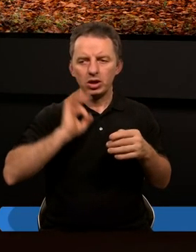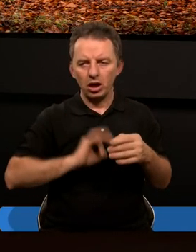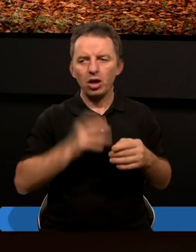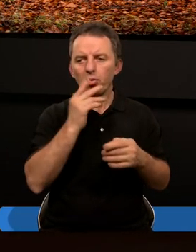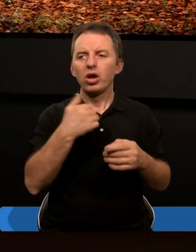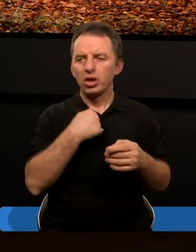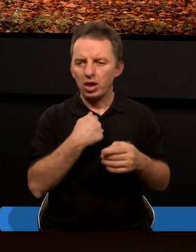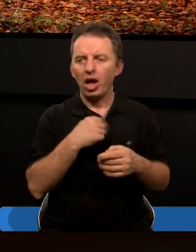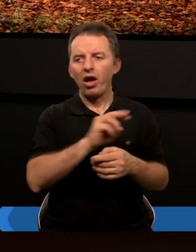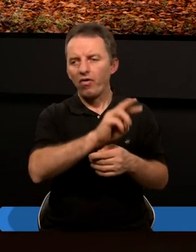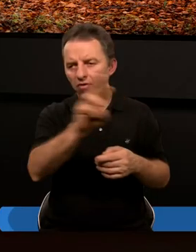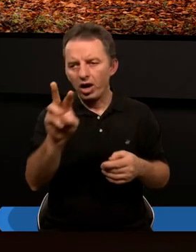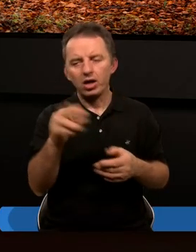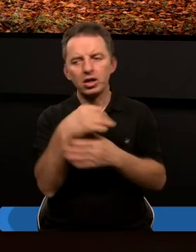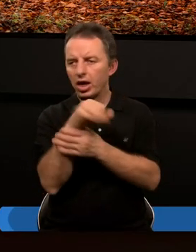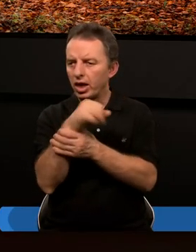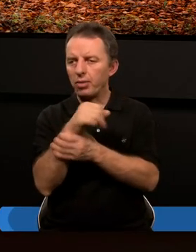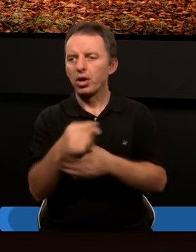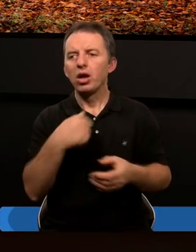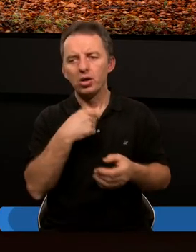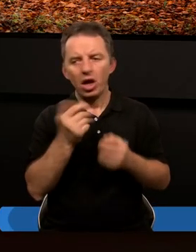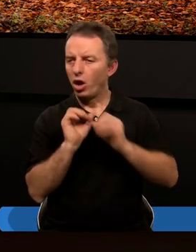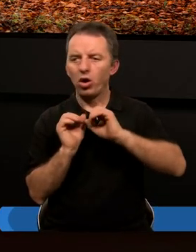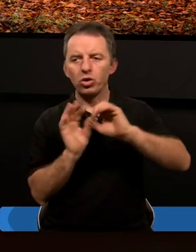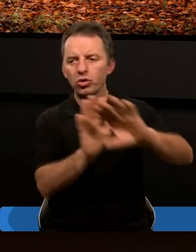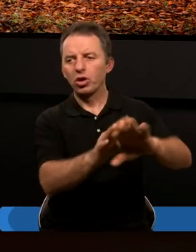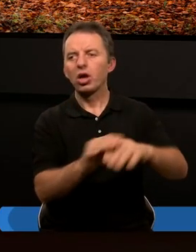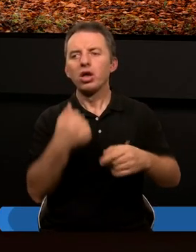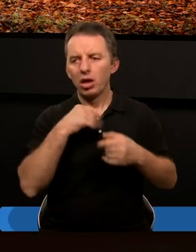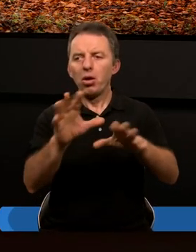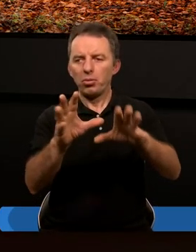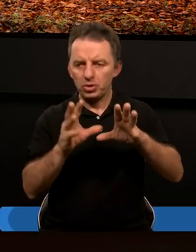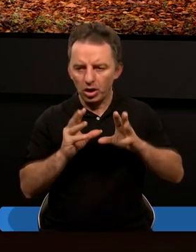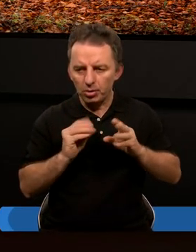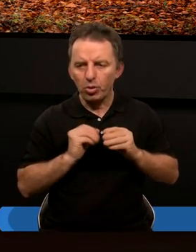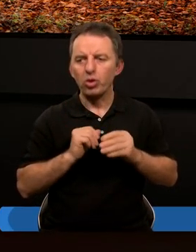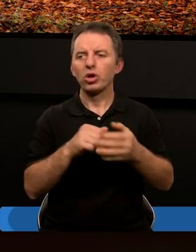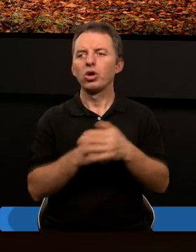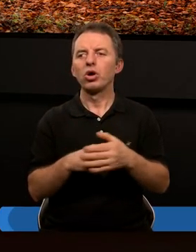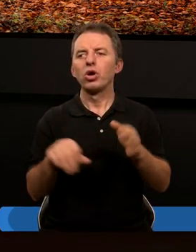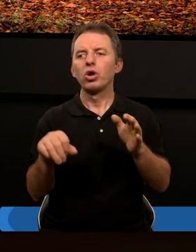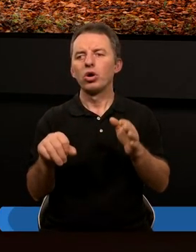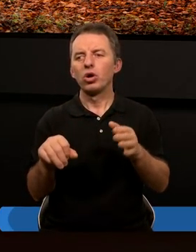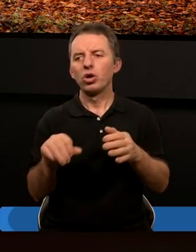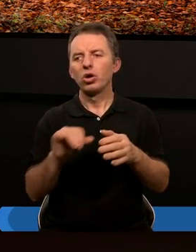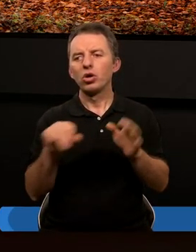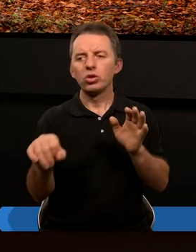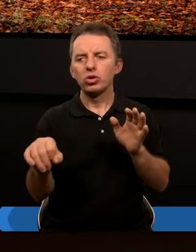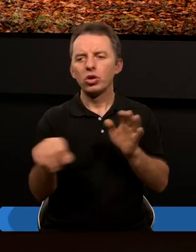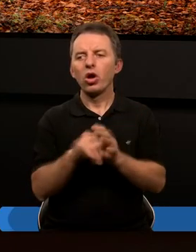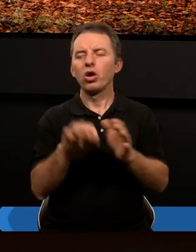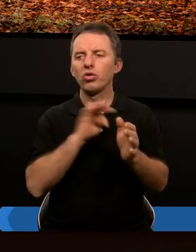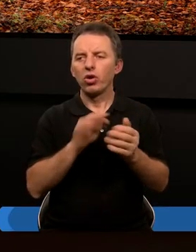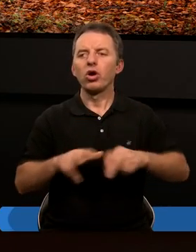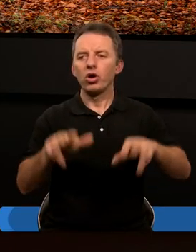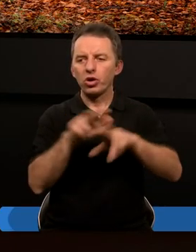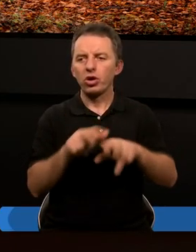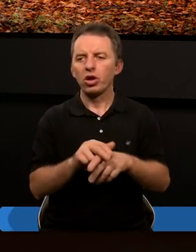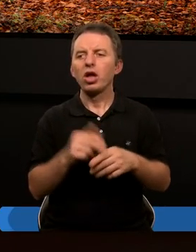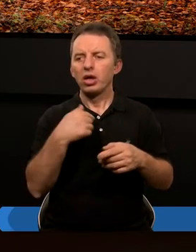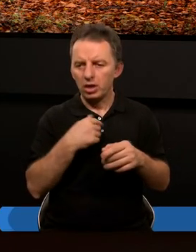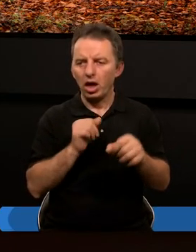mówi ja się was nie zaprę, ja was nie odrzucę, ja was przyjmuję do swojej rodziny,